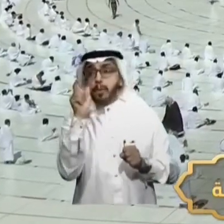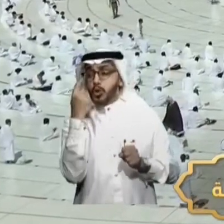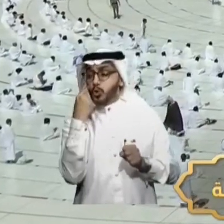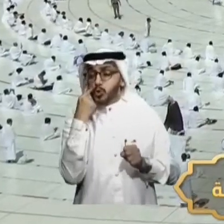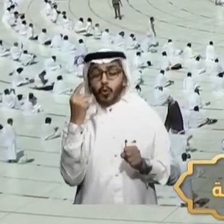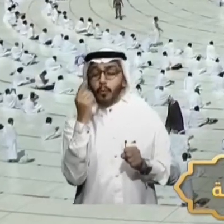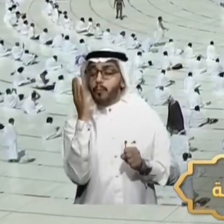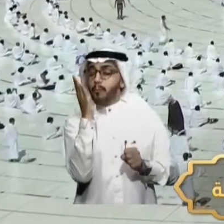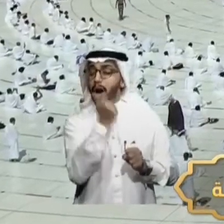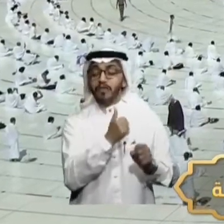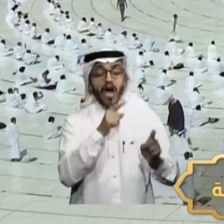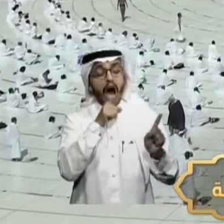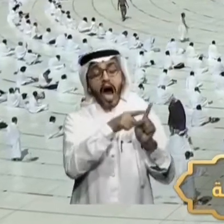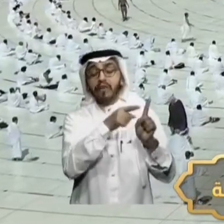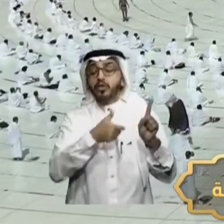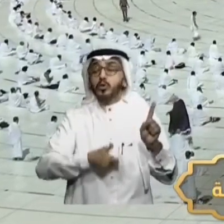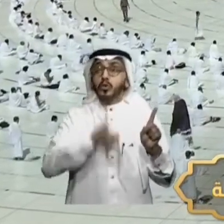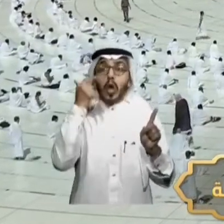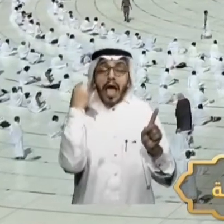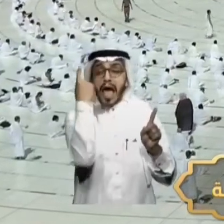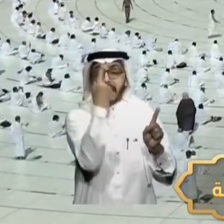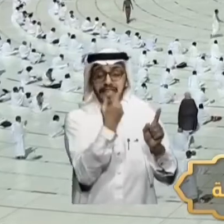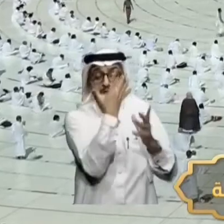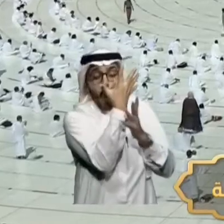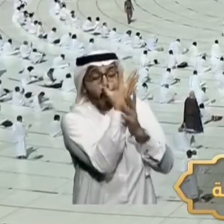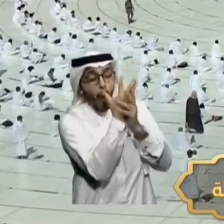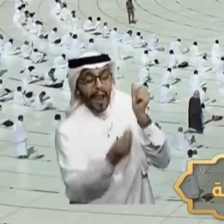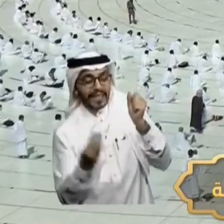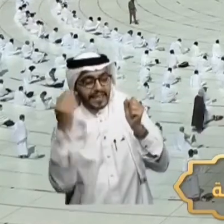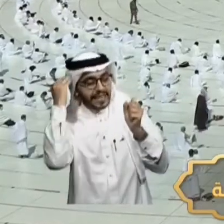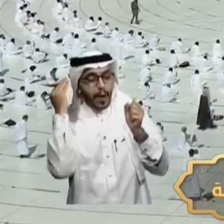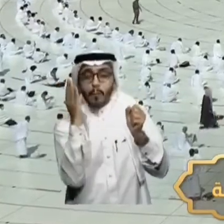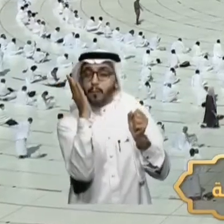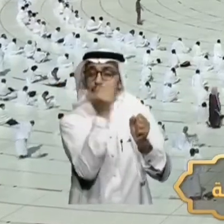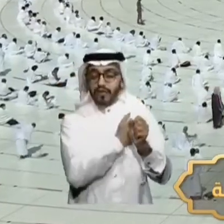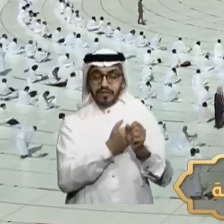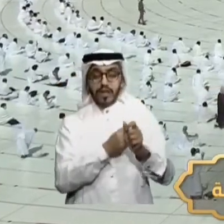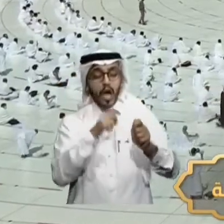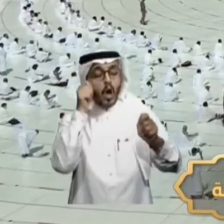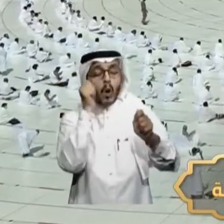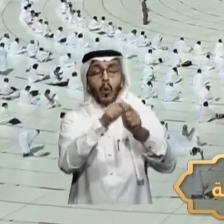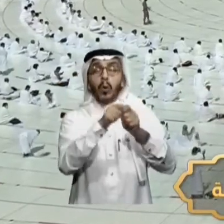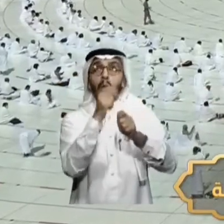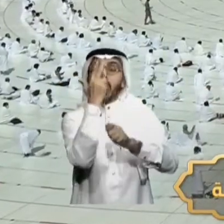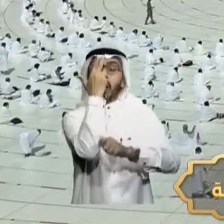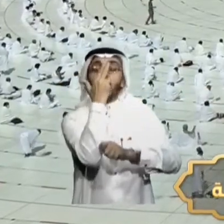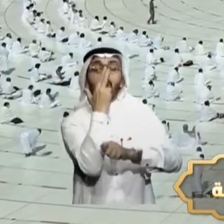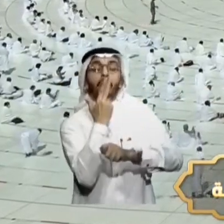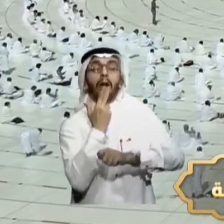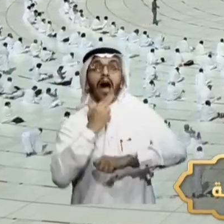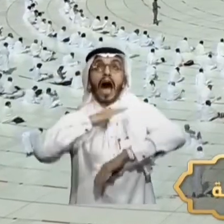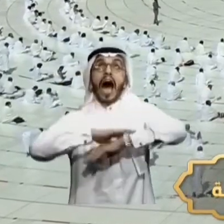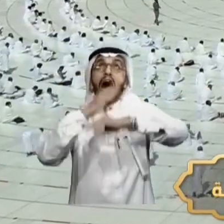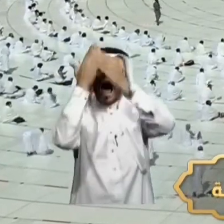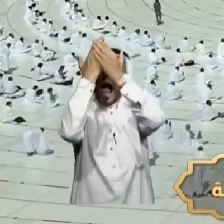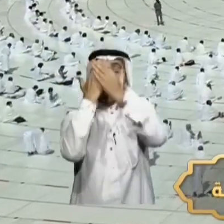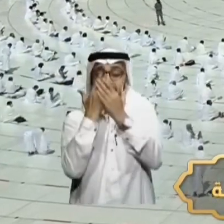عيني، وأجمل منك لم تلد النساء، خلقت مبرأ من كل